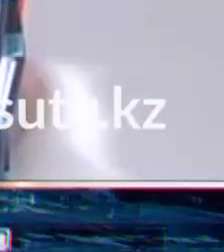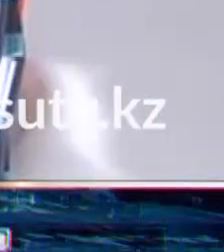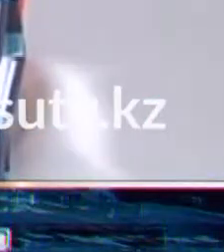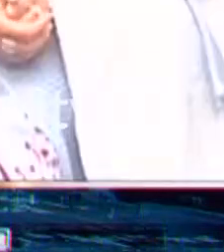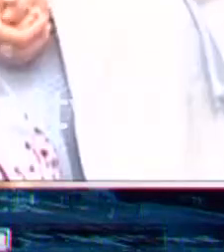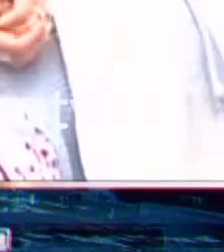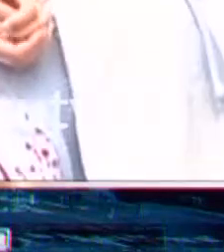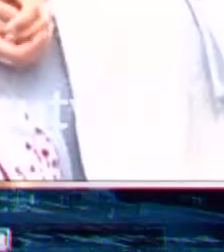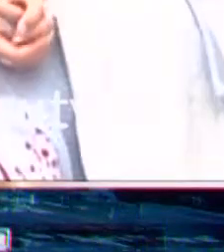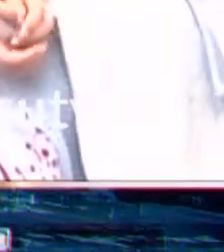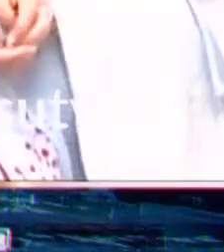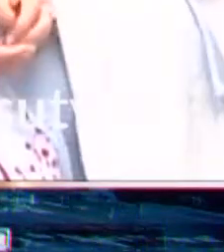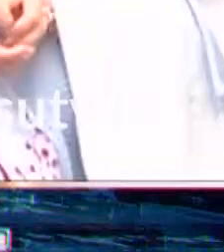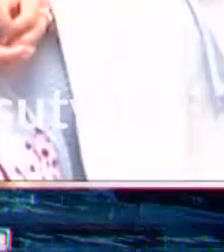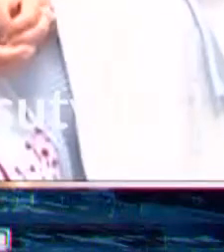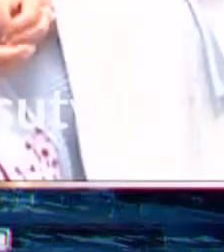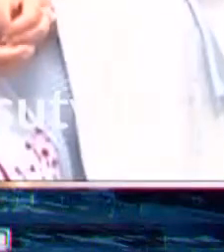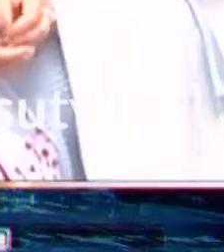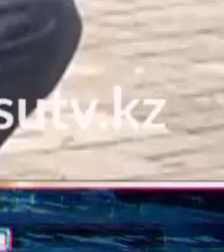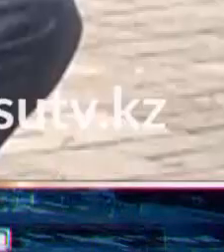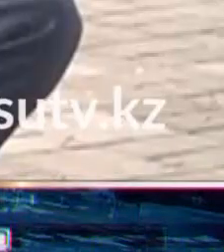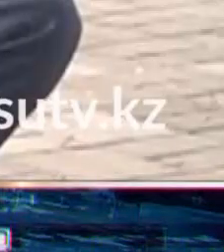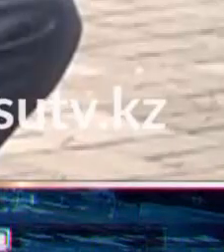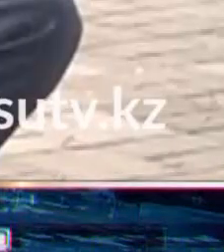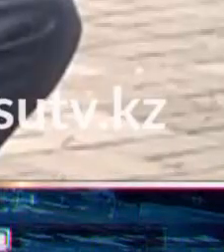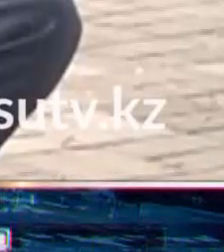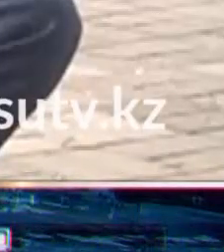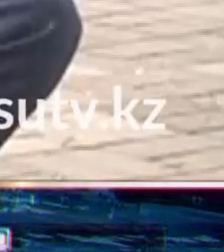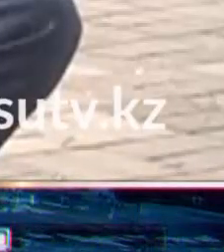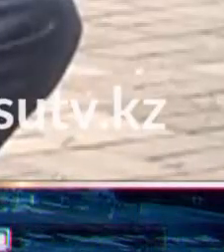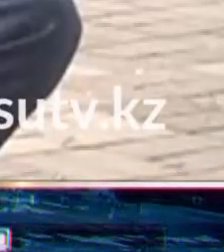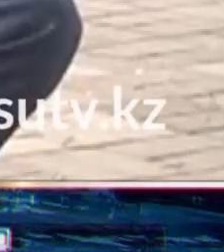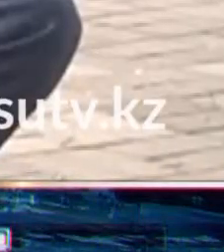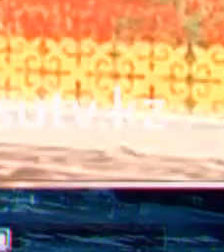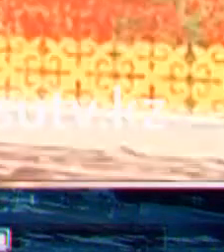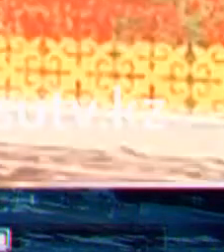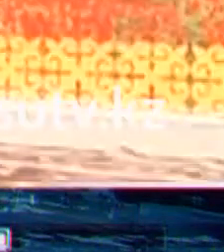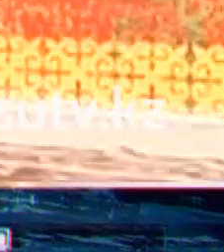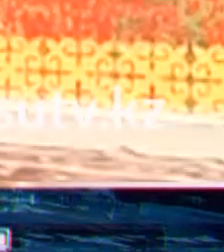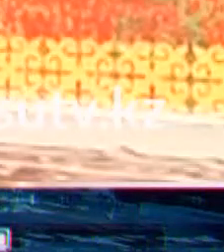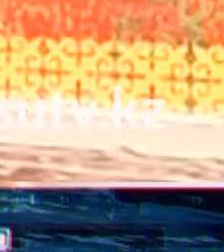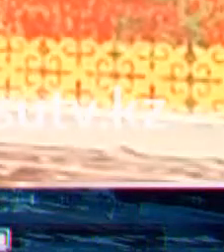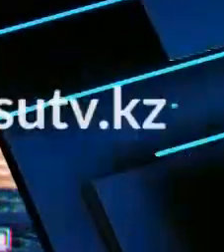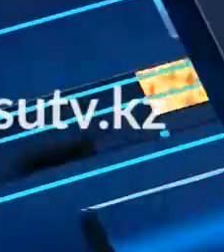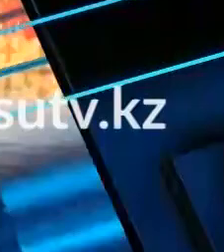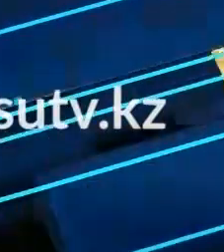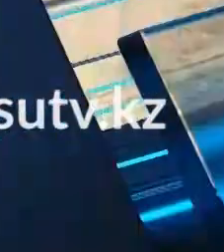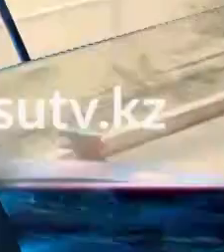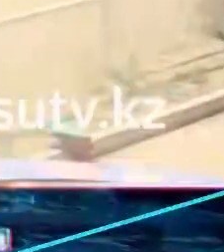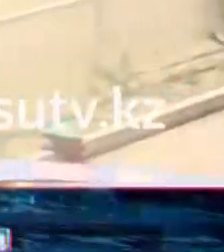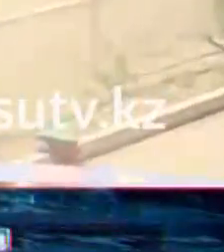Алтын бесік ақ қайнарым жеңістің 76 жылдығына орай Жамбыл ауданында жаңа кітаптың тұсаукесері өтті.